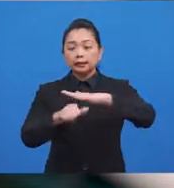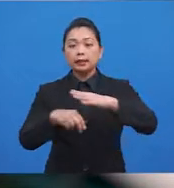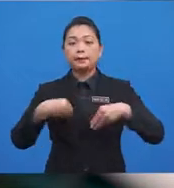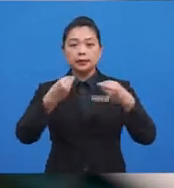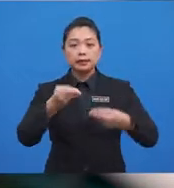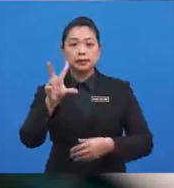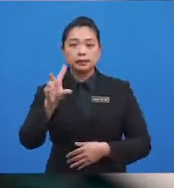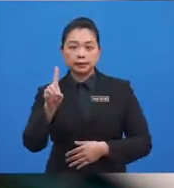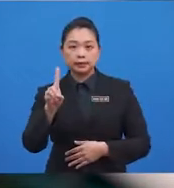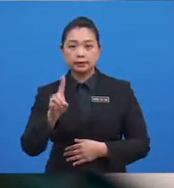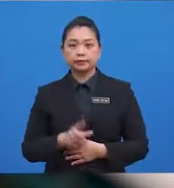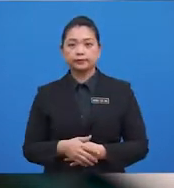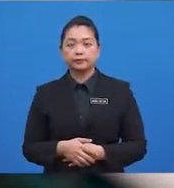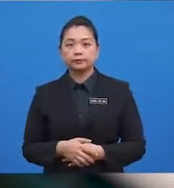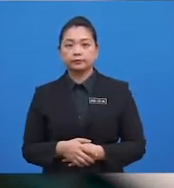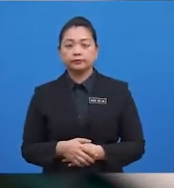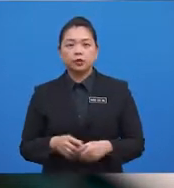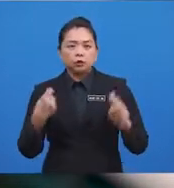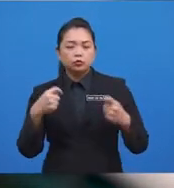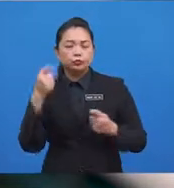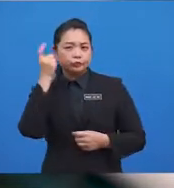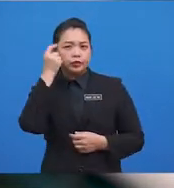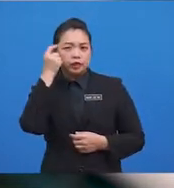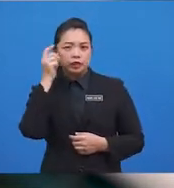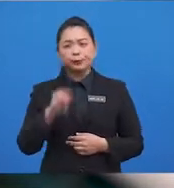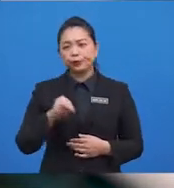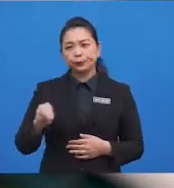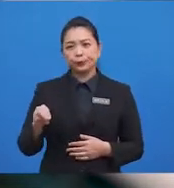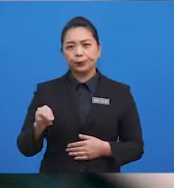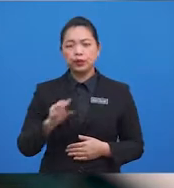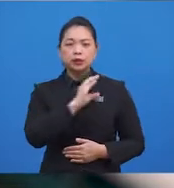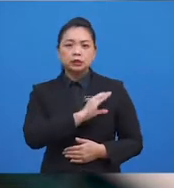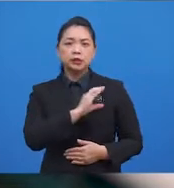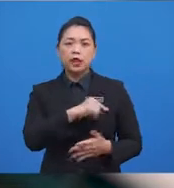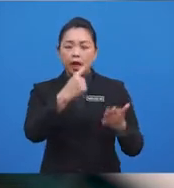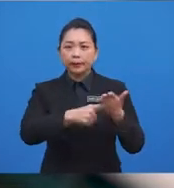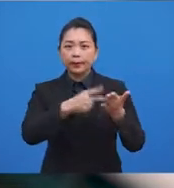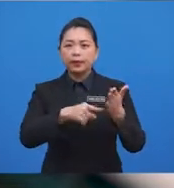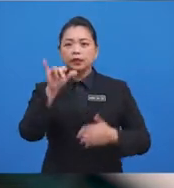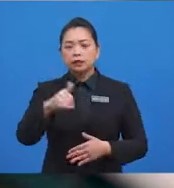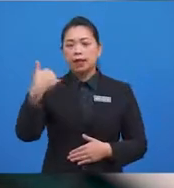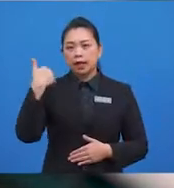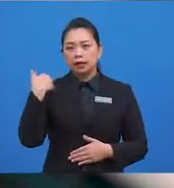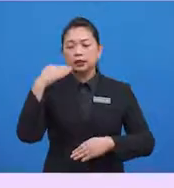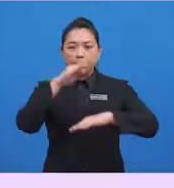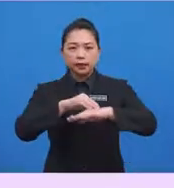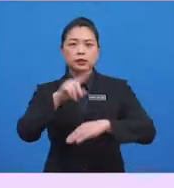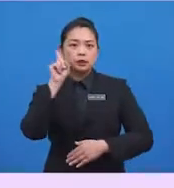3 dimensi. Cuba fikirkan murid-murid, ciri apakah yang terdapat pada sebuah